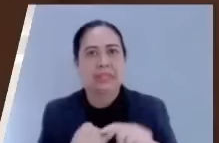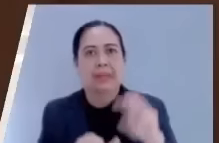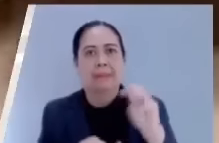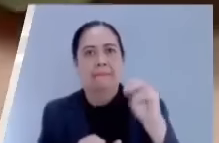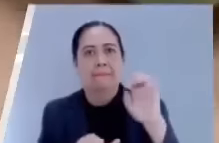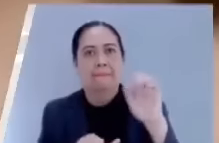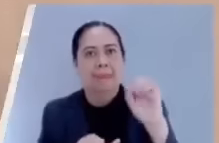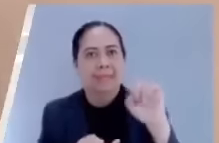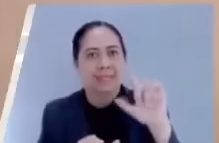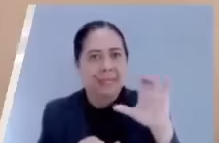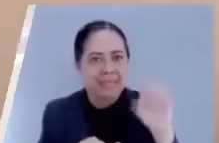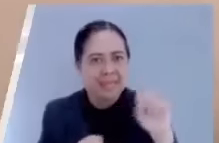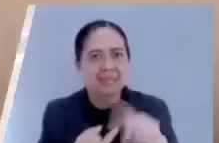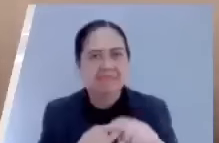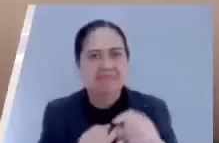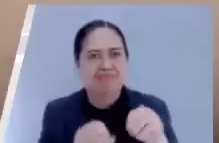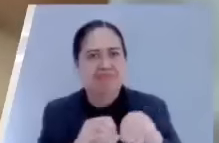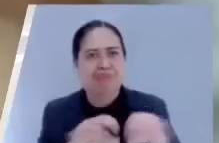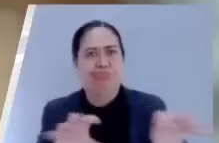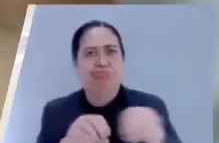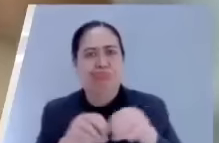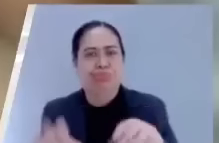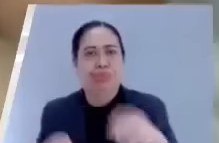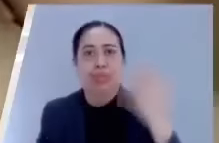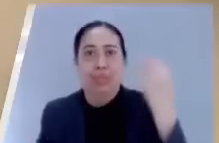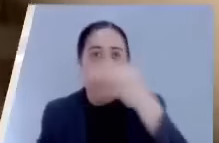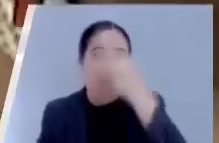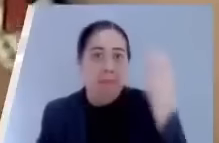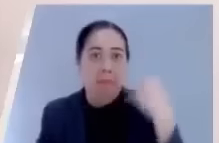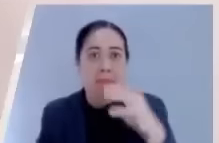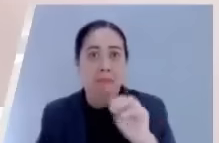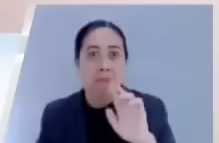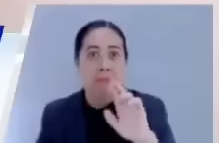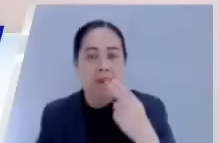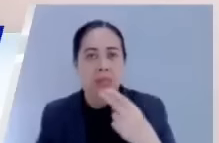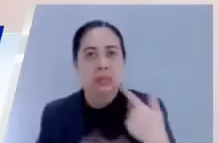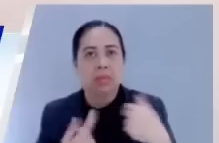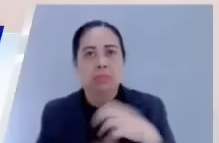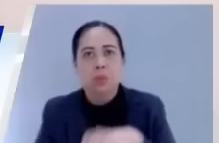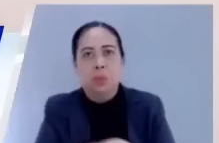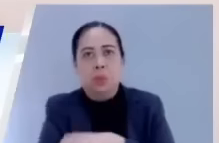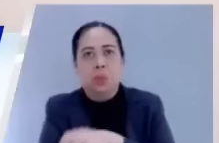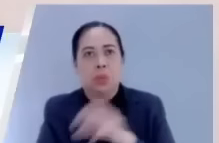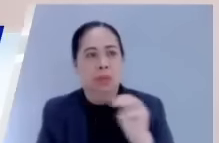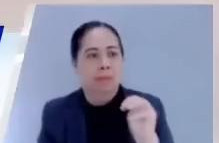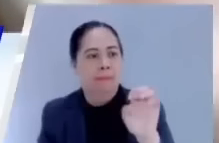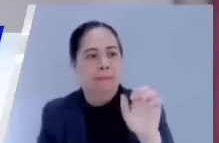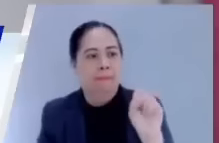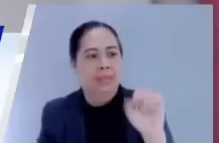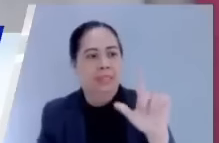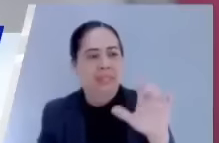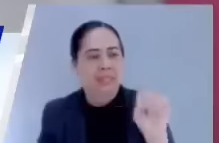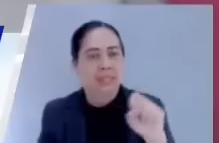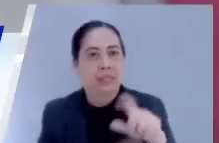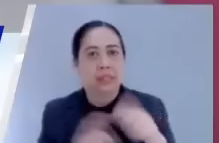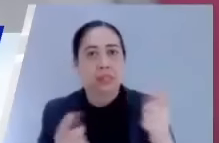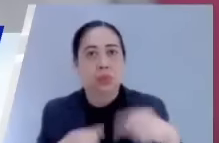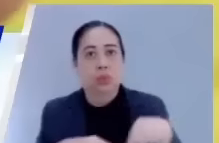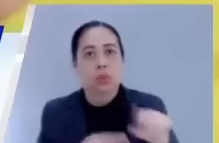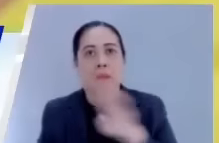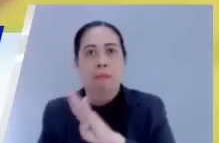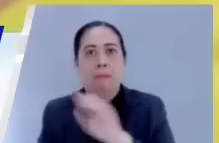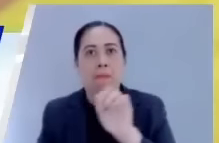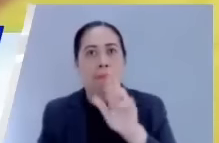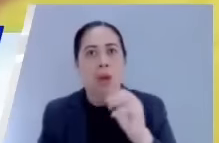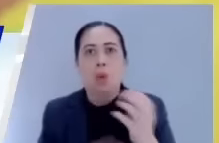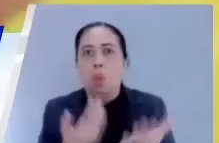noong nakaraang Marso, nag-measles outbreak response immunization tayo sa BARM. Almost 2 million kids ang